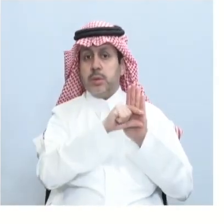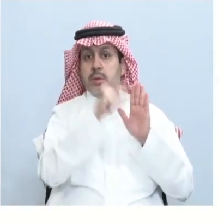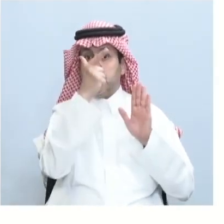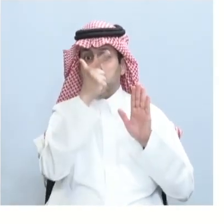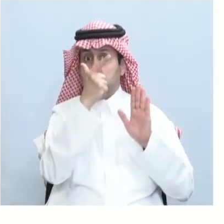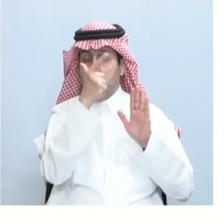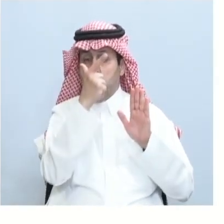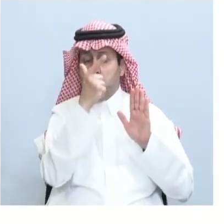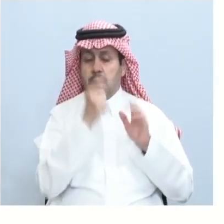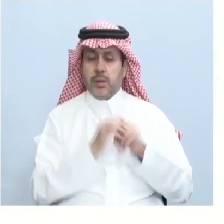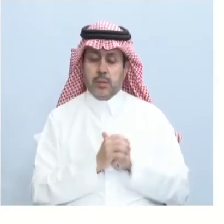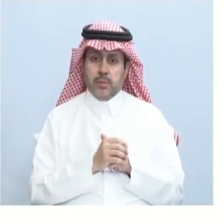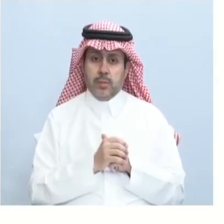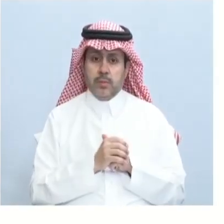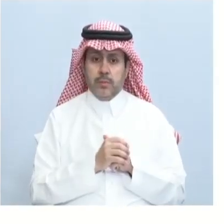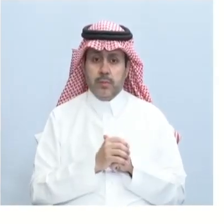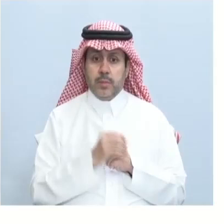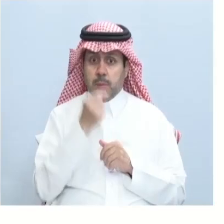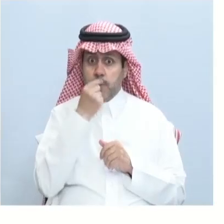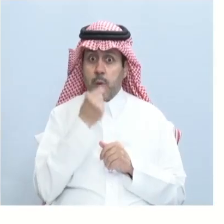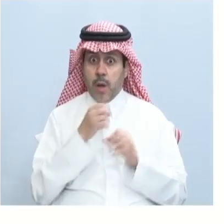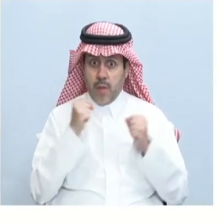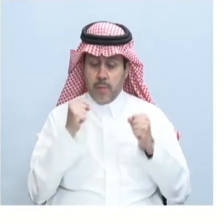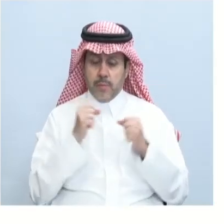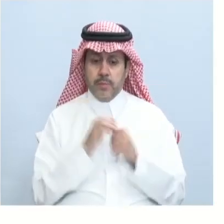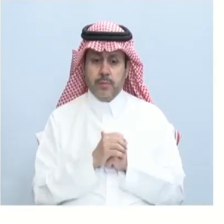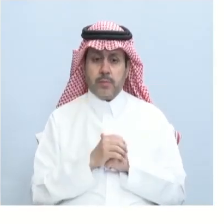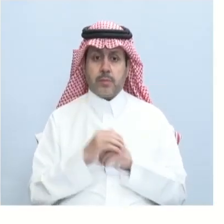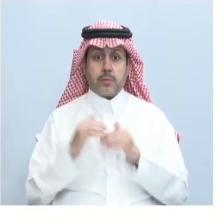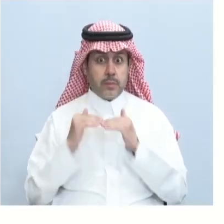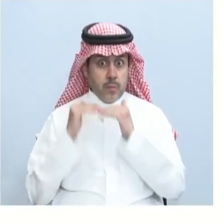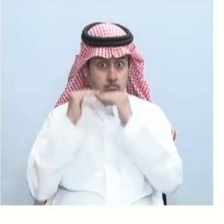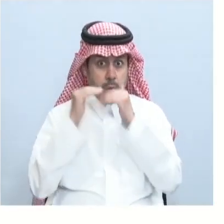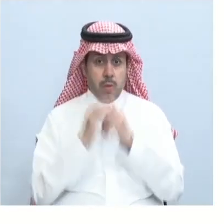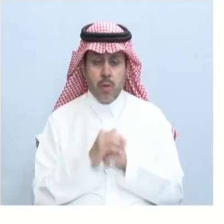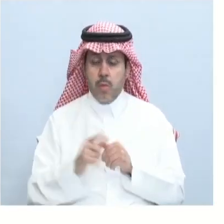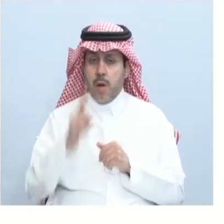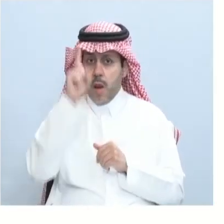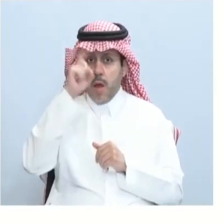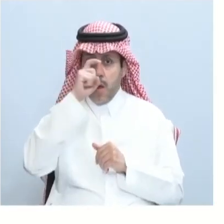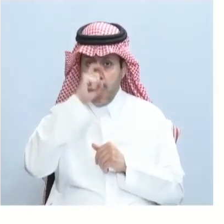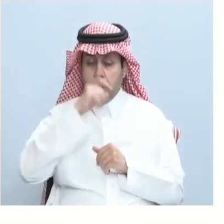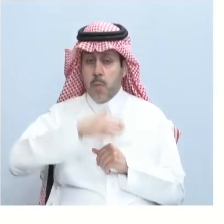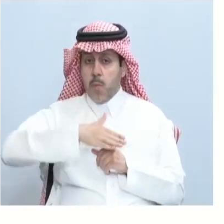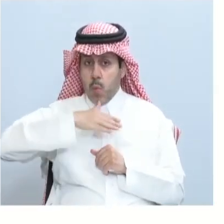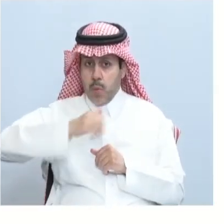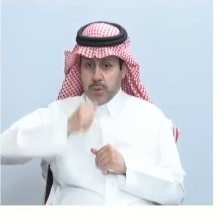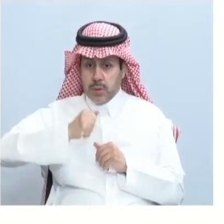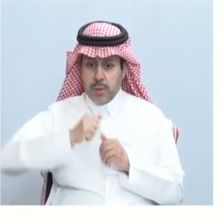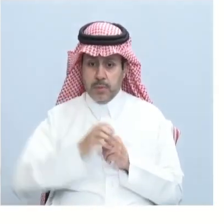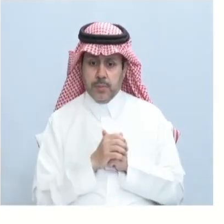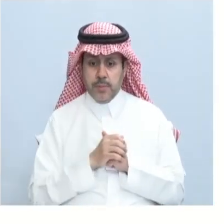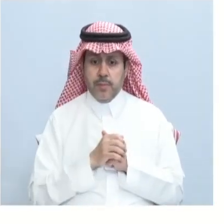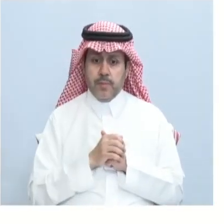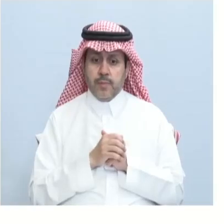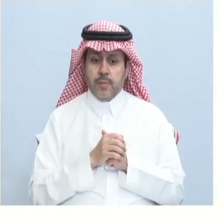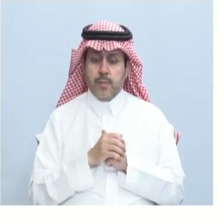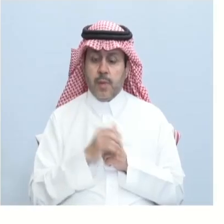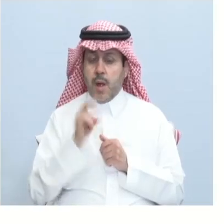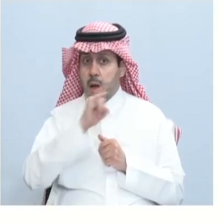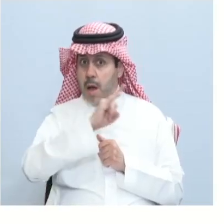القدر وهي القران العظيم القدر ثم يوصي سبحانه نبيه صلى الله عليه وسلم